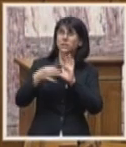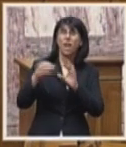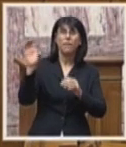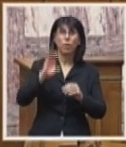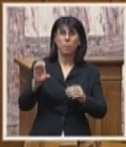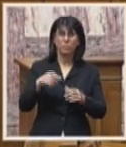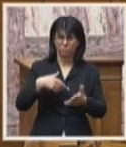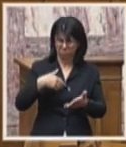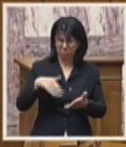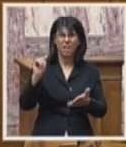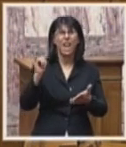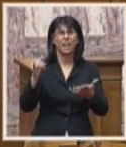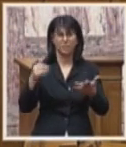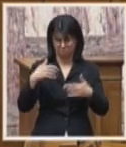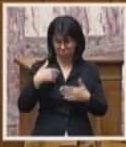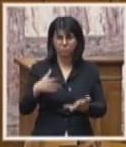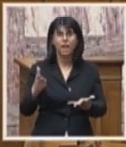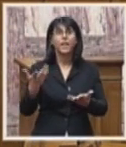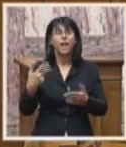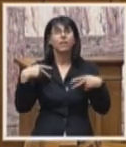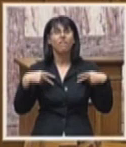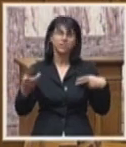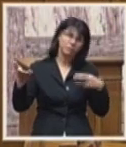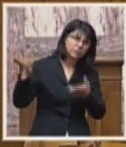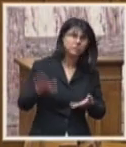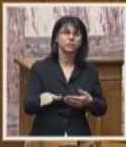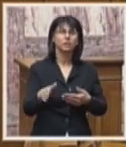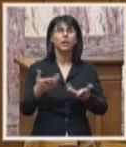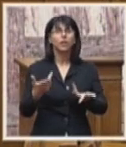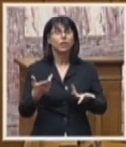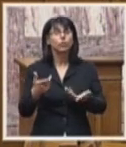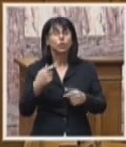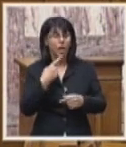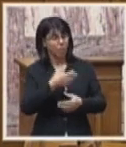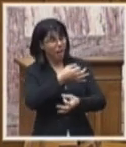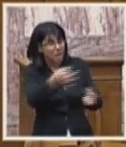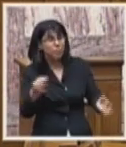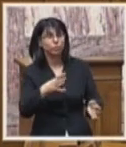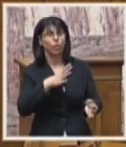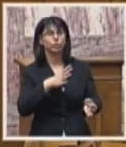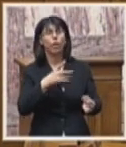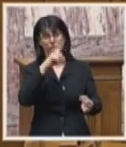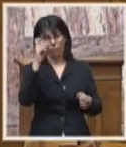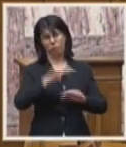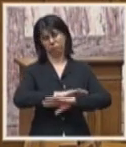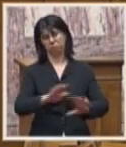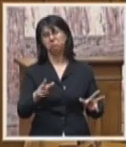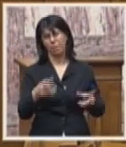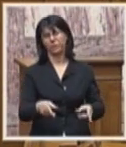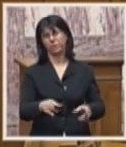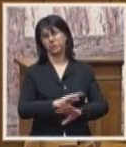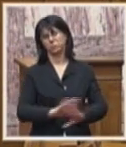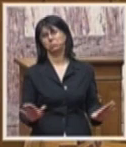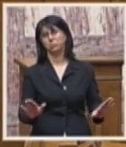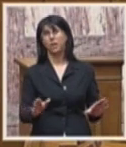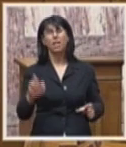«Ήκαδε». Όταν έριξαν την κυβέρνηση και έπεσαν τους πολίτες ότι τα δύσκολα πρέπει να τελειώσουν. Όταν επικράτησαν